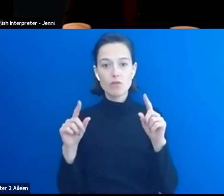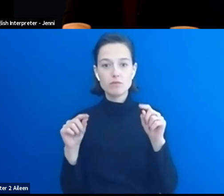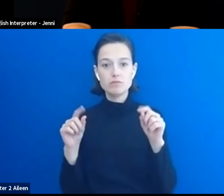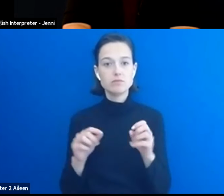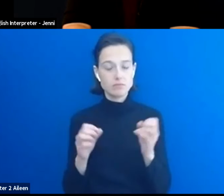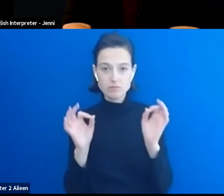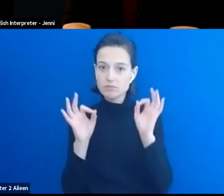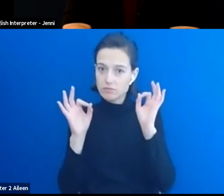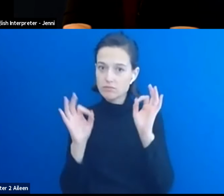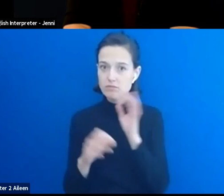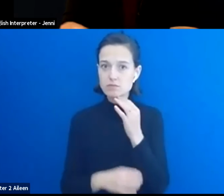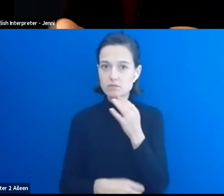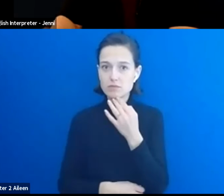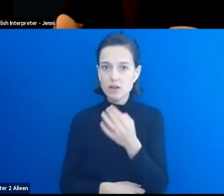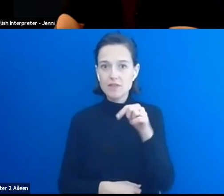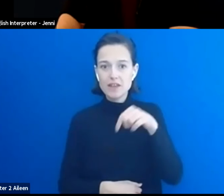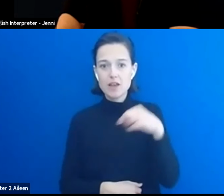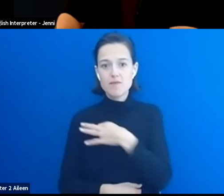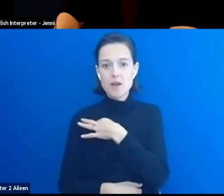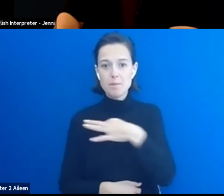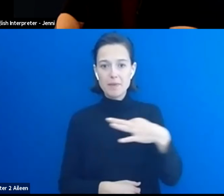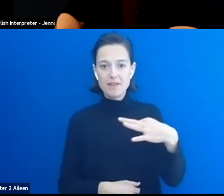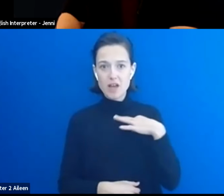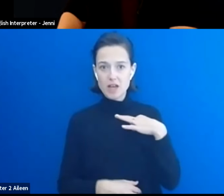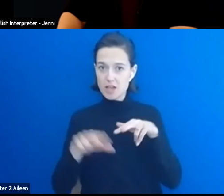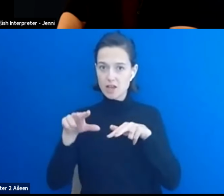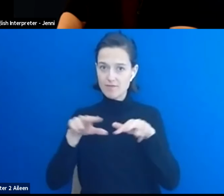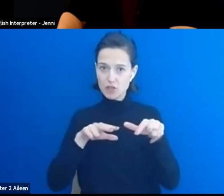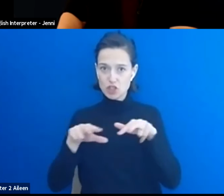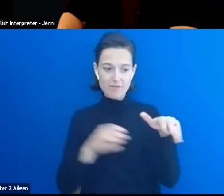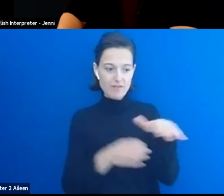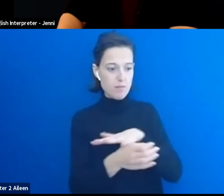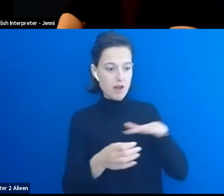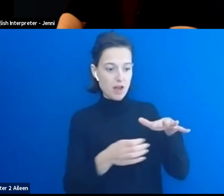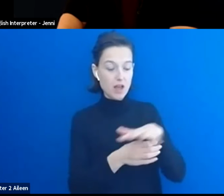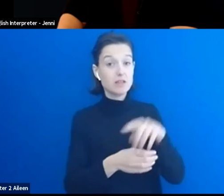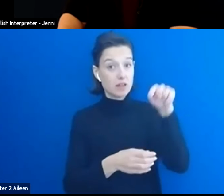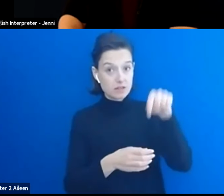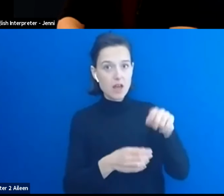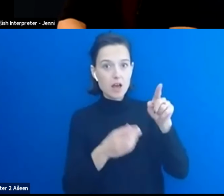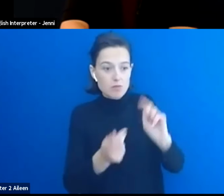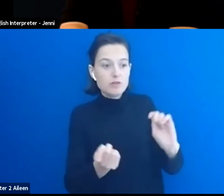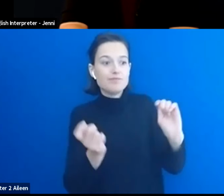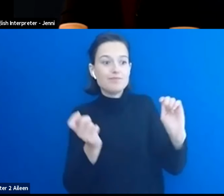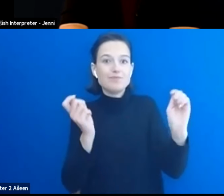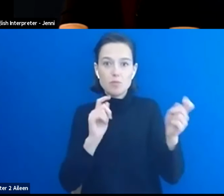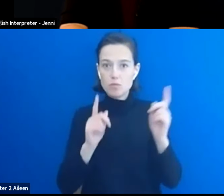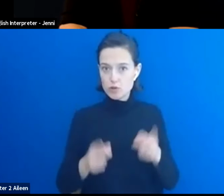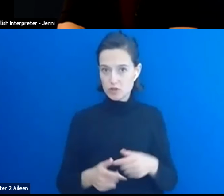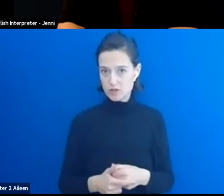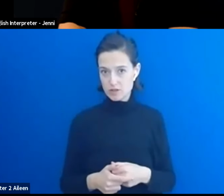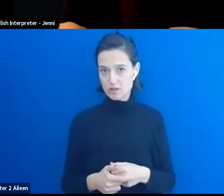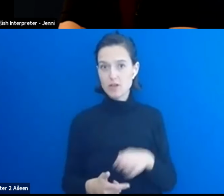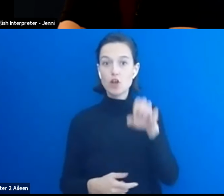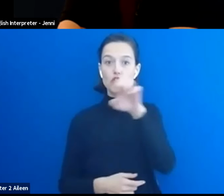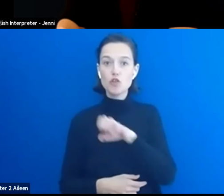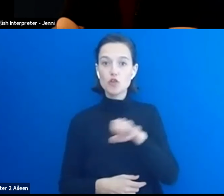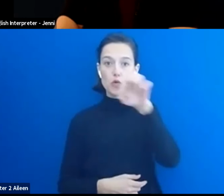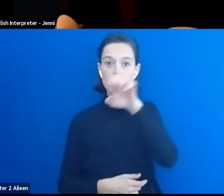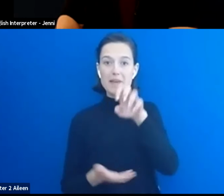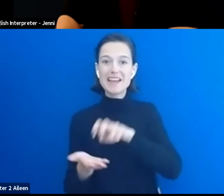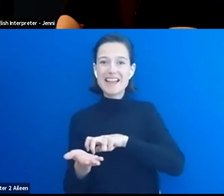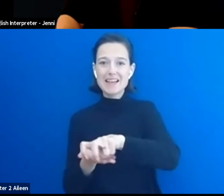gesehen, Clemens Kruse hat ja das schon genannt, das ist ein großer Fortschritt jetzt mit dem European Accessibility Act, dass die Privatwirtschaft dort mit